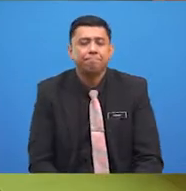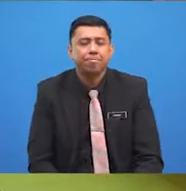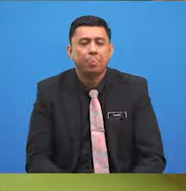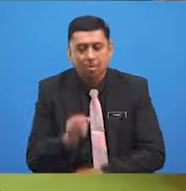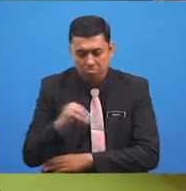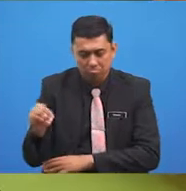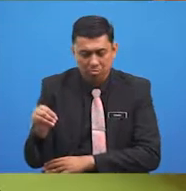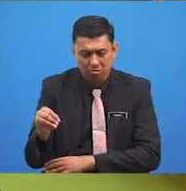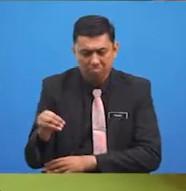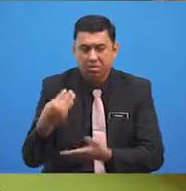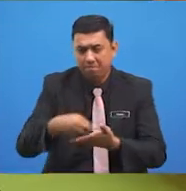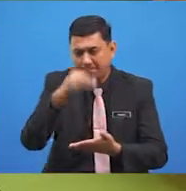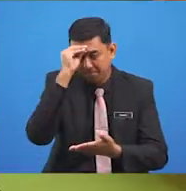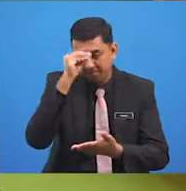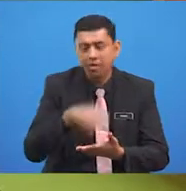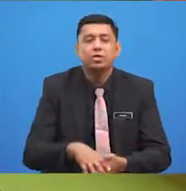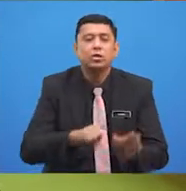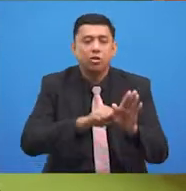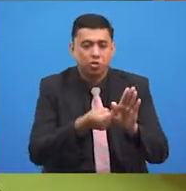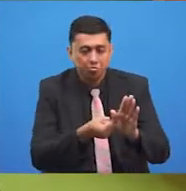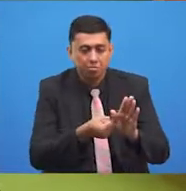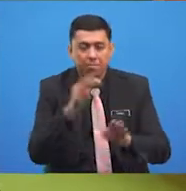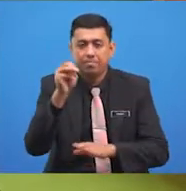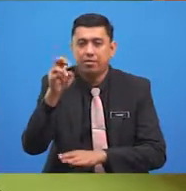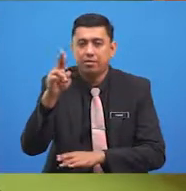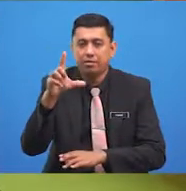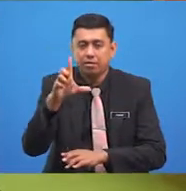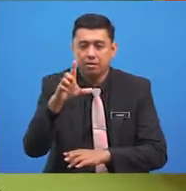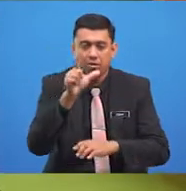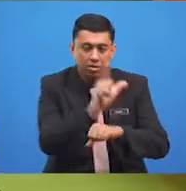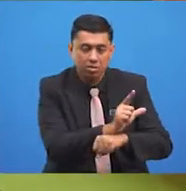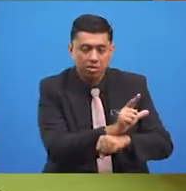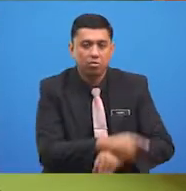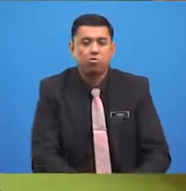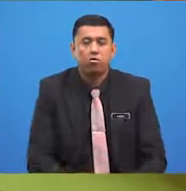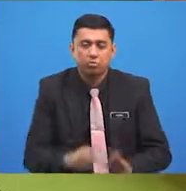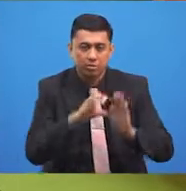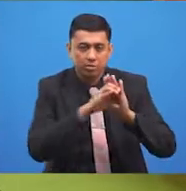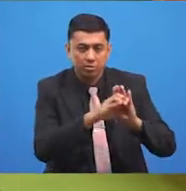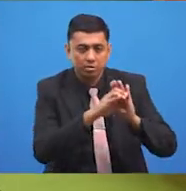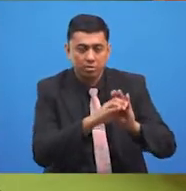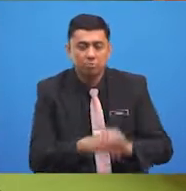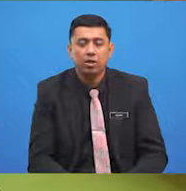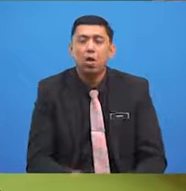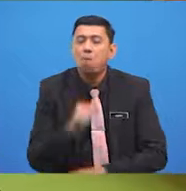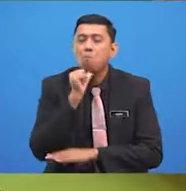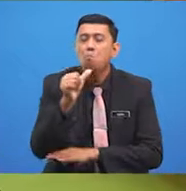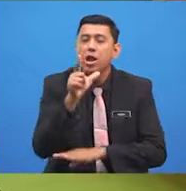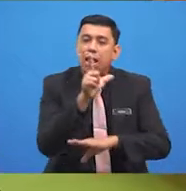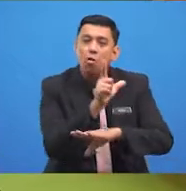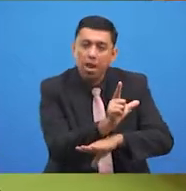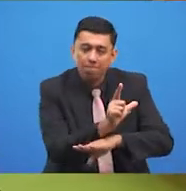Murid-murid, setelah kita pelajari tentang sumber mineral logam, mari kita lihat pula contoh sumber mineral bukan